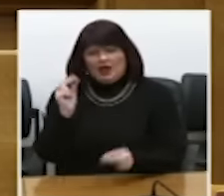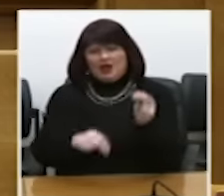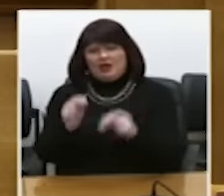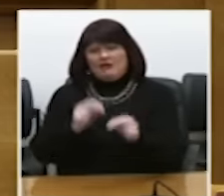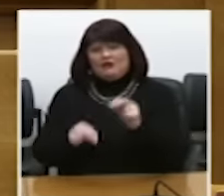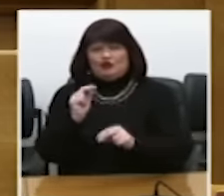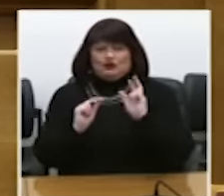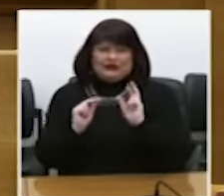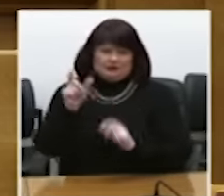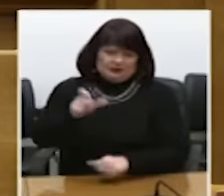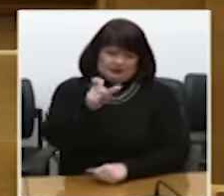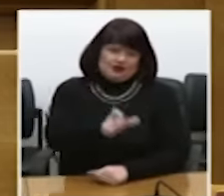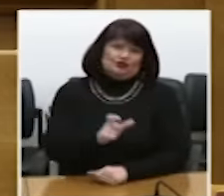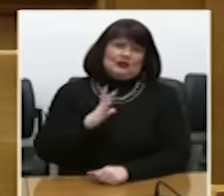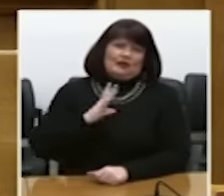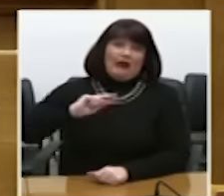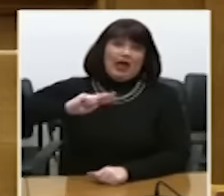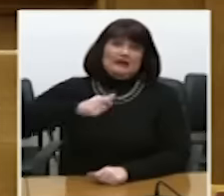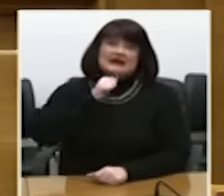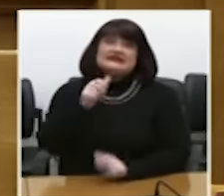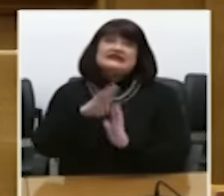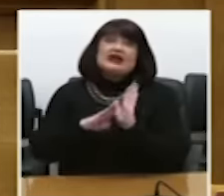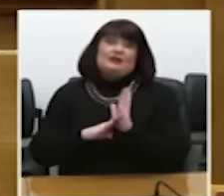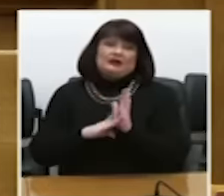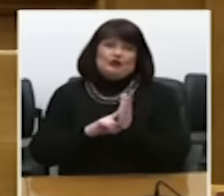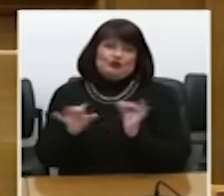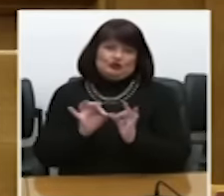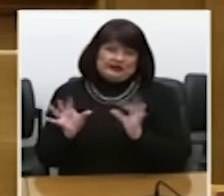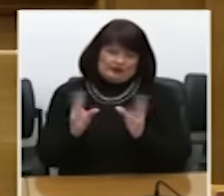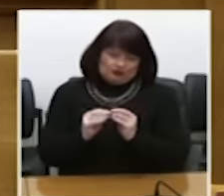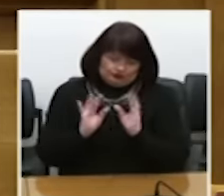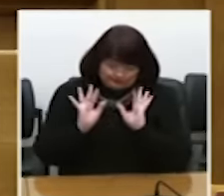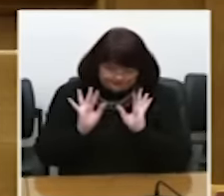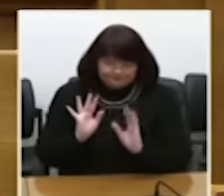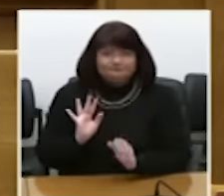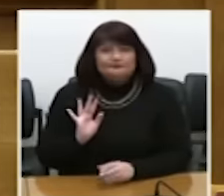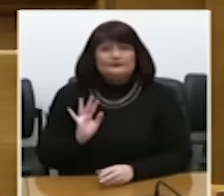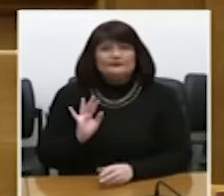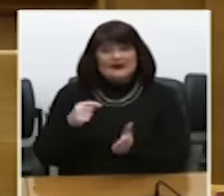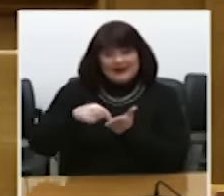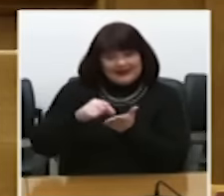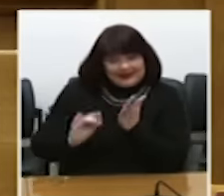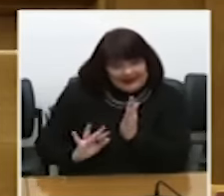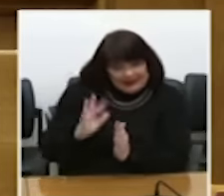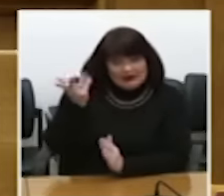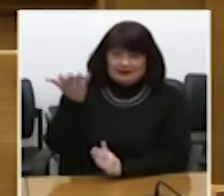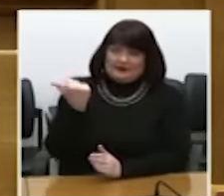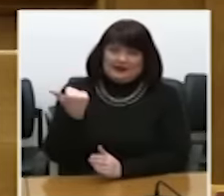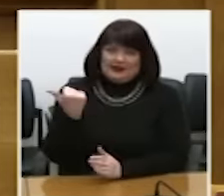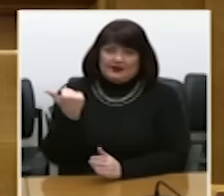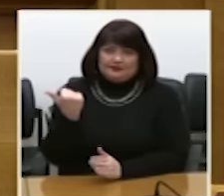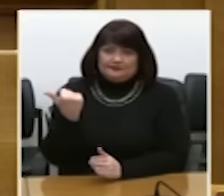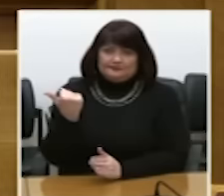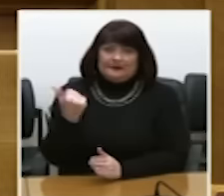ένα αντισυνταγματικό νομοσχέδιο, το οποίο φυσικά δεν βελτιώνεται, μόνο